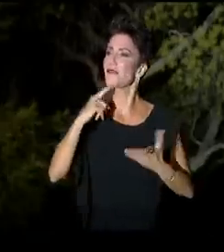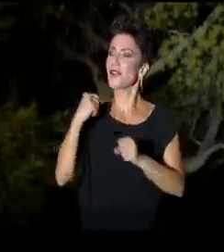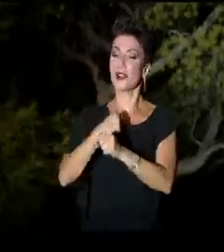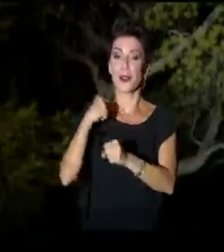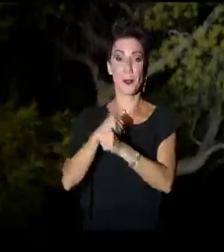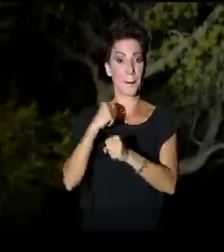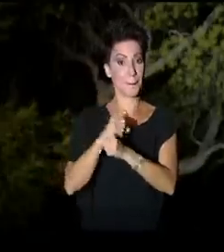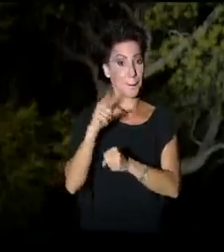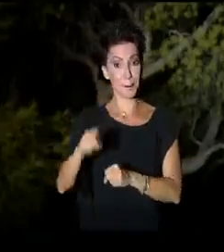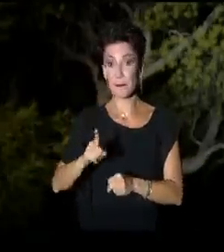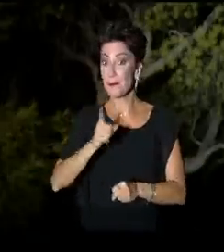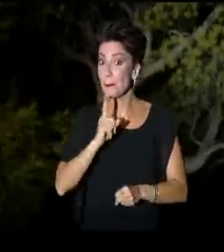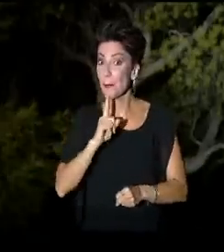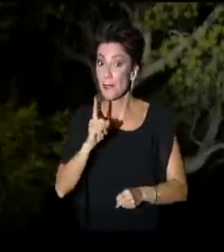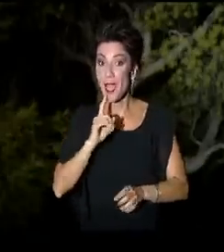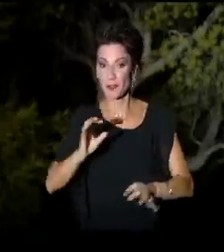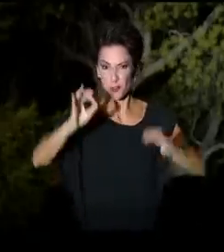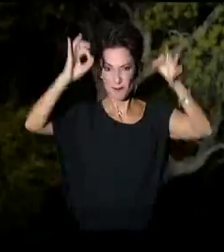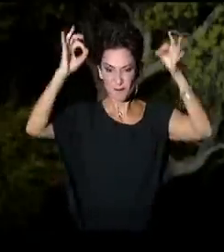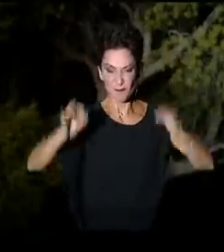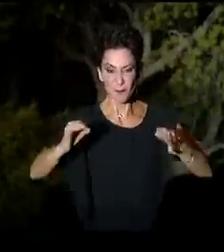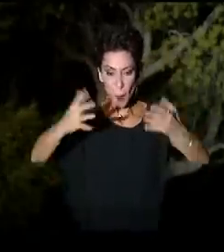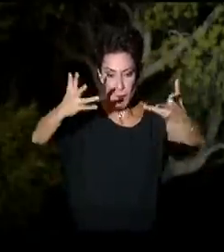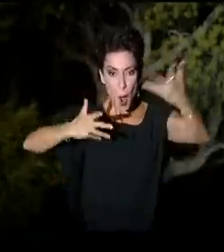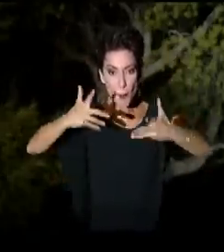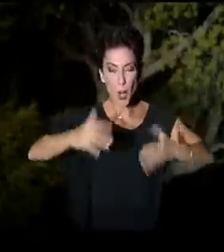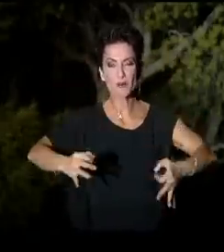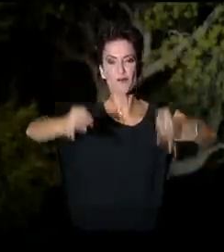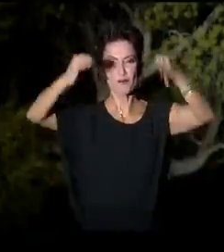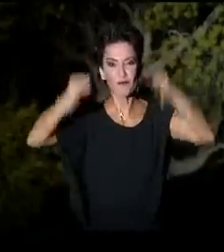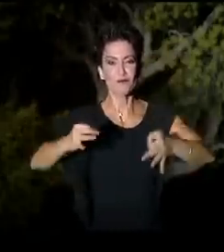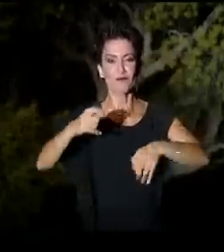προϋπολογισμού και εντός χρόνου. Σας ευχαριστώ πολύ.